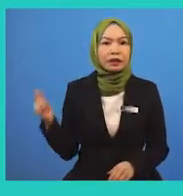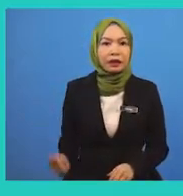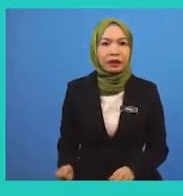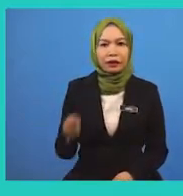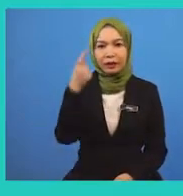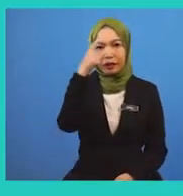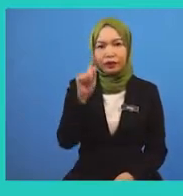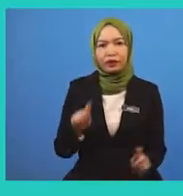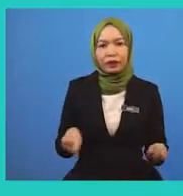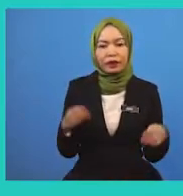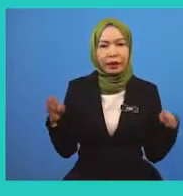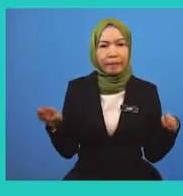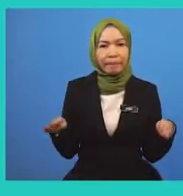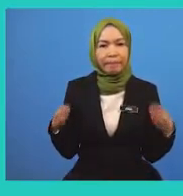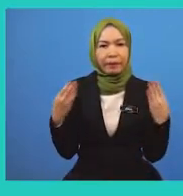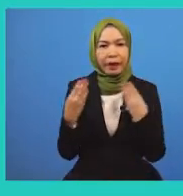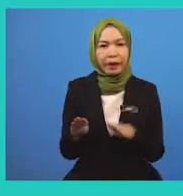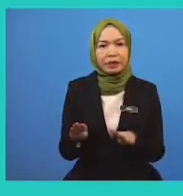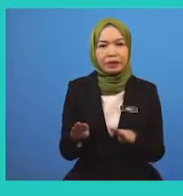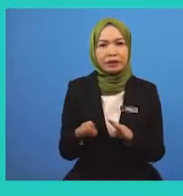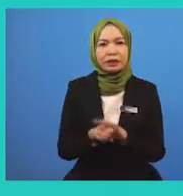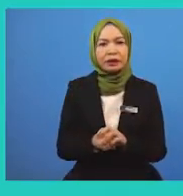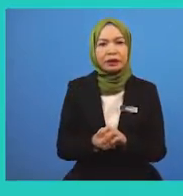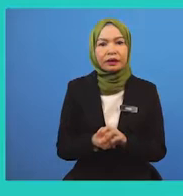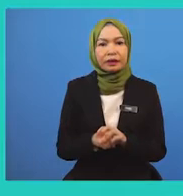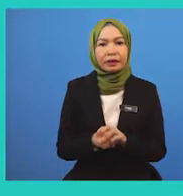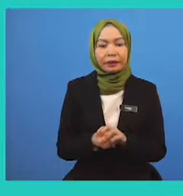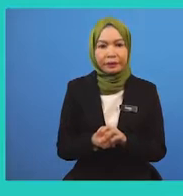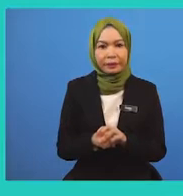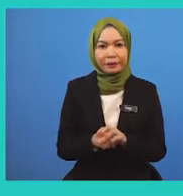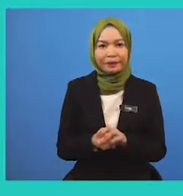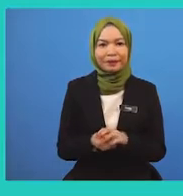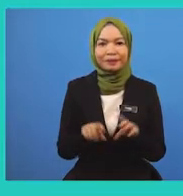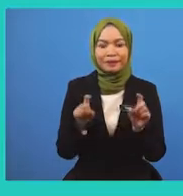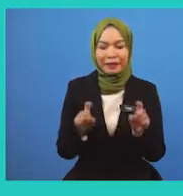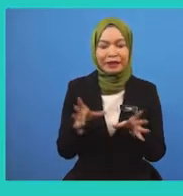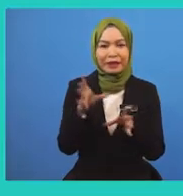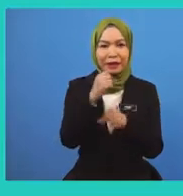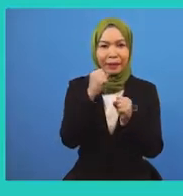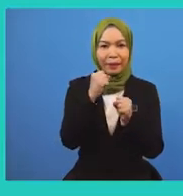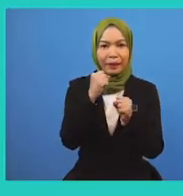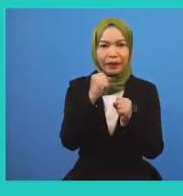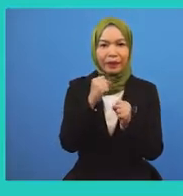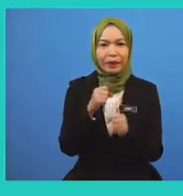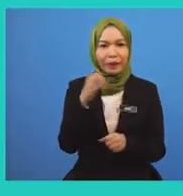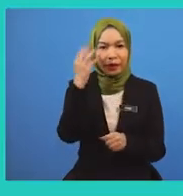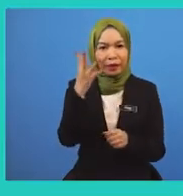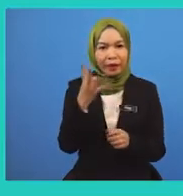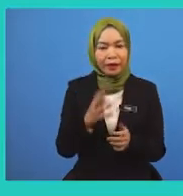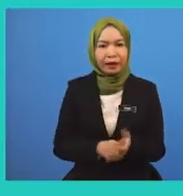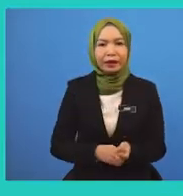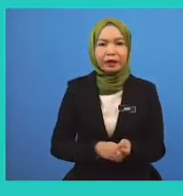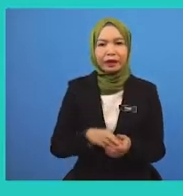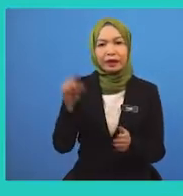endotermik. Yang kelima, murid-murid sepatutnya sudah dapat mentafsir gambar rajah